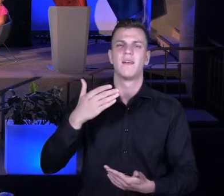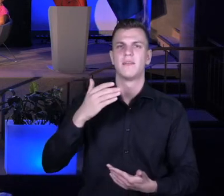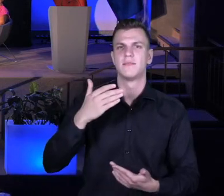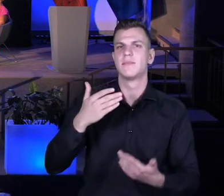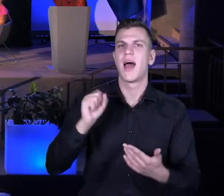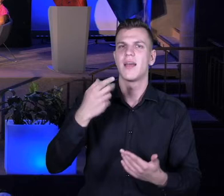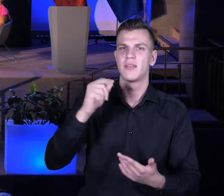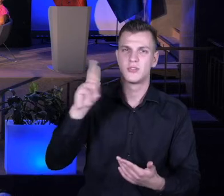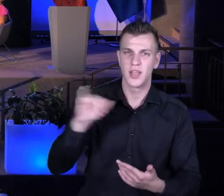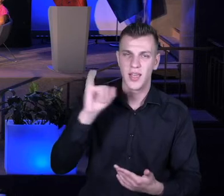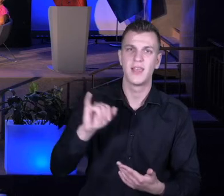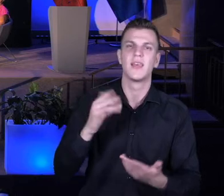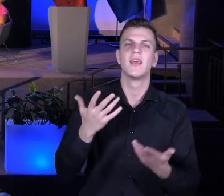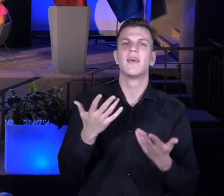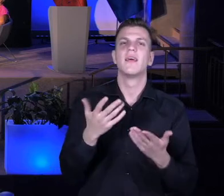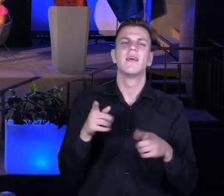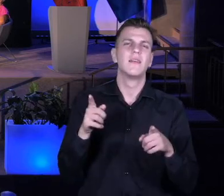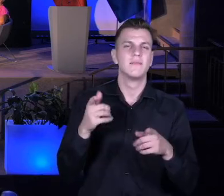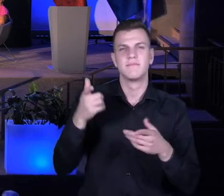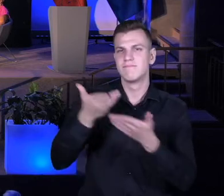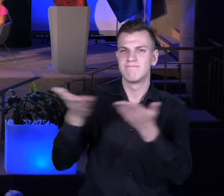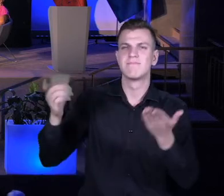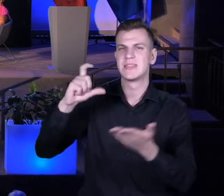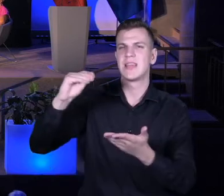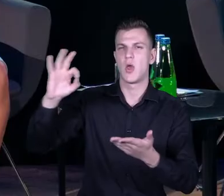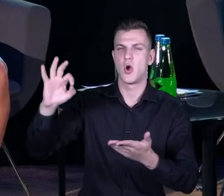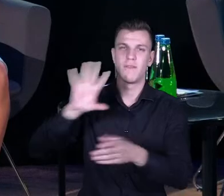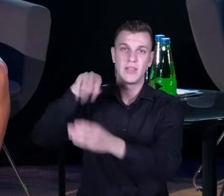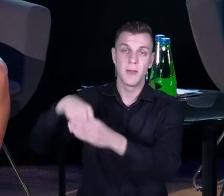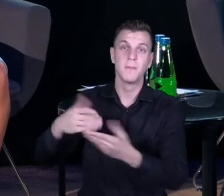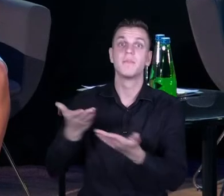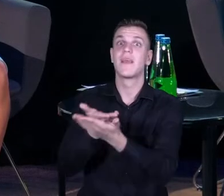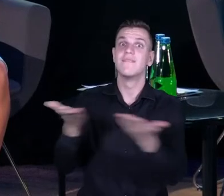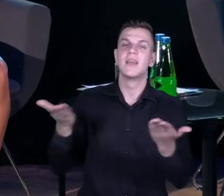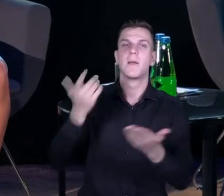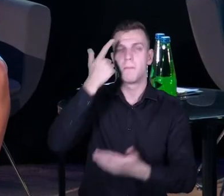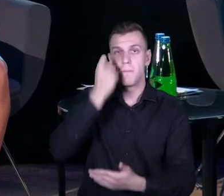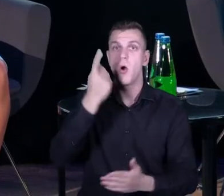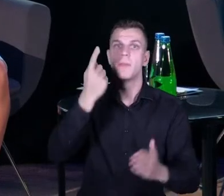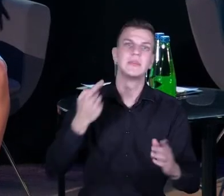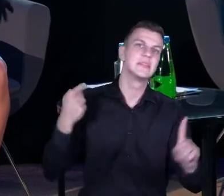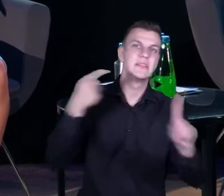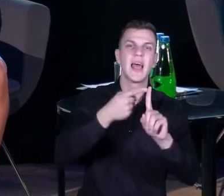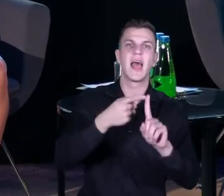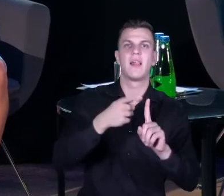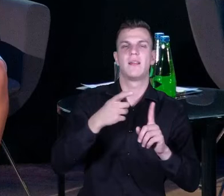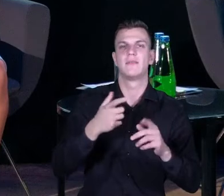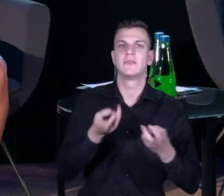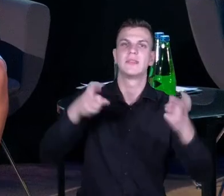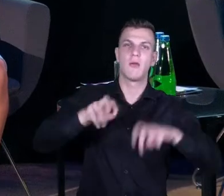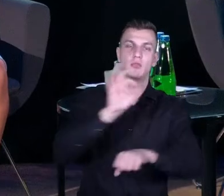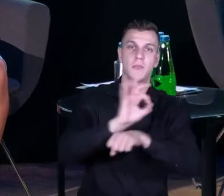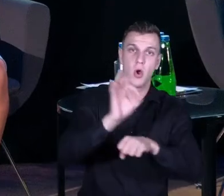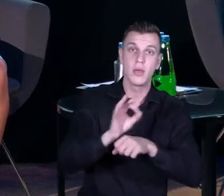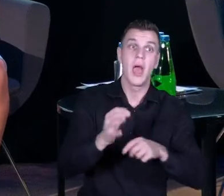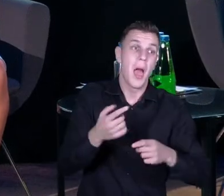Centrum Edukacji Obywatelskiej. Idea waszego programu, założenia tego programu były tożsame z kierunkami, które my sobie gdzieś tam w